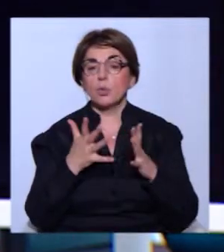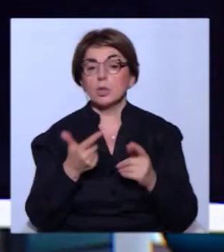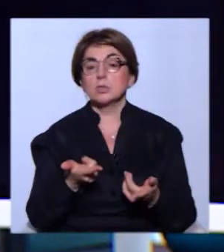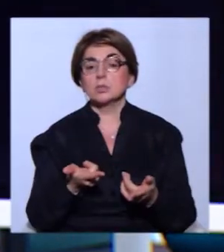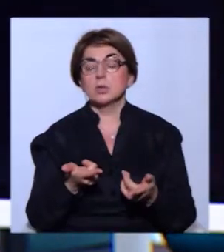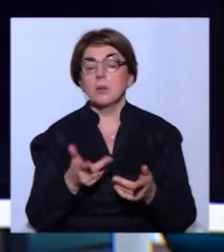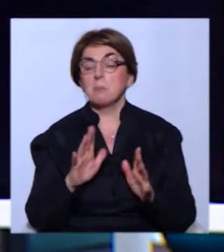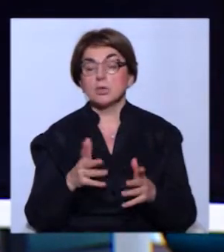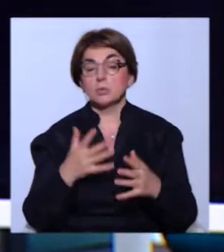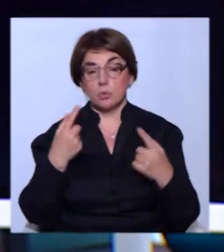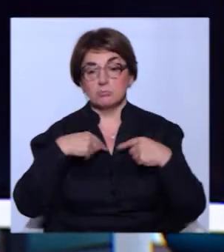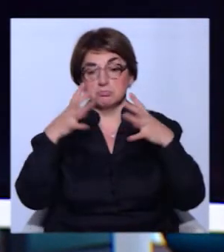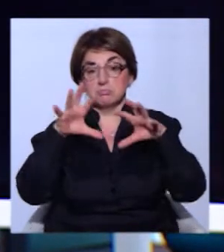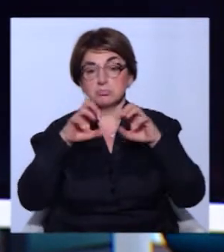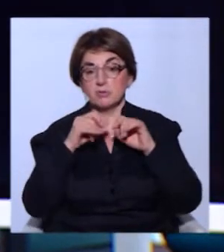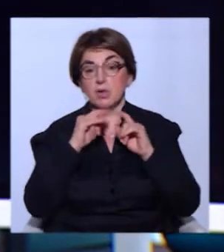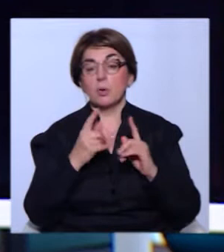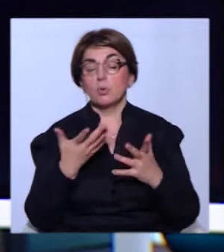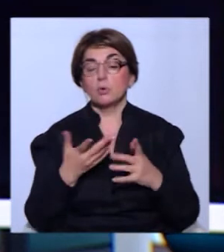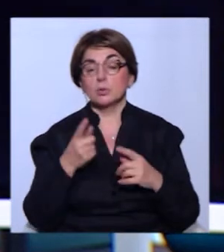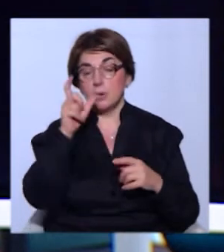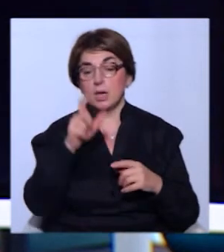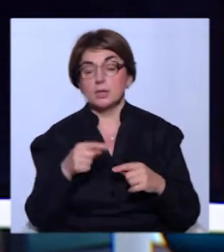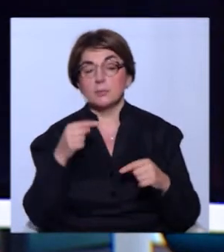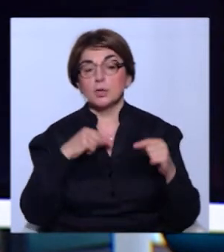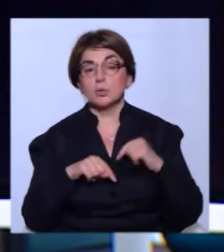ხვდება ეს აზოტი ჩვენს ორგანიზმში?